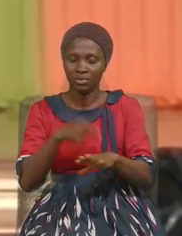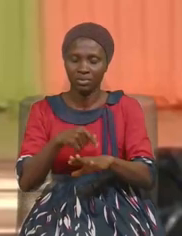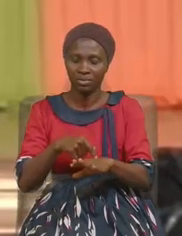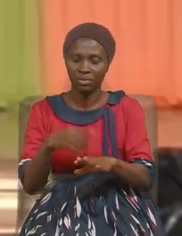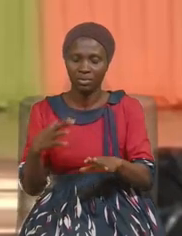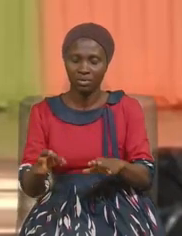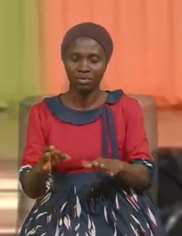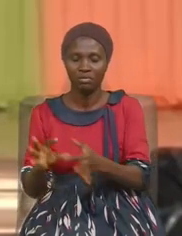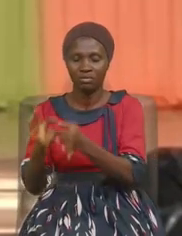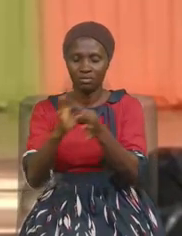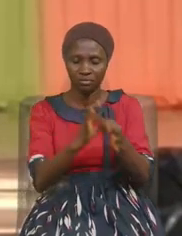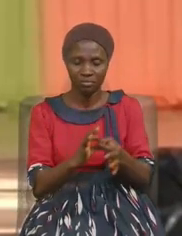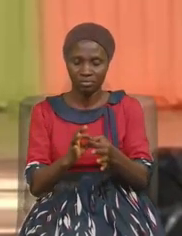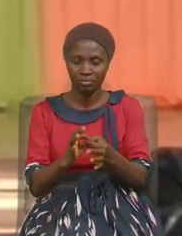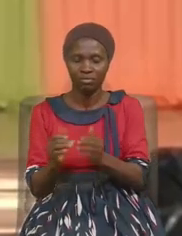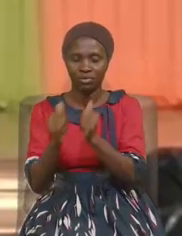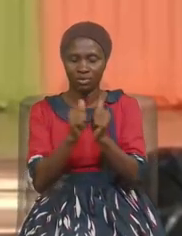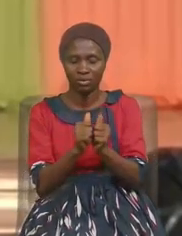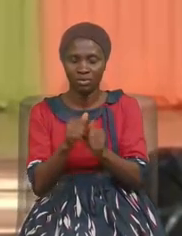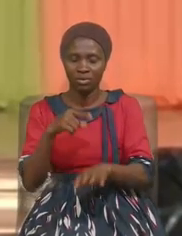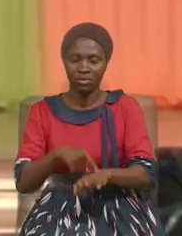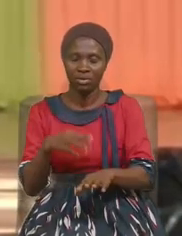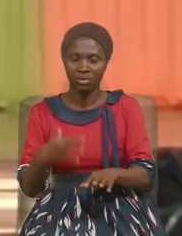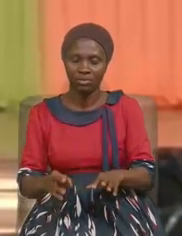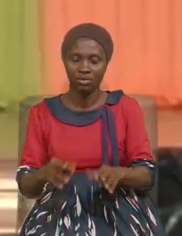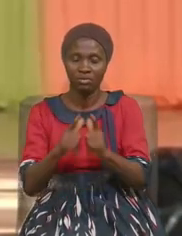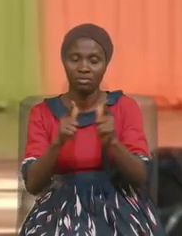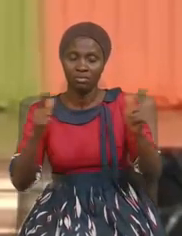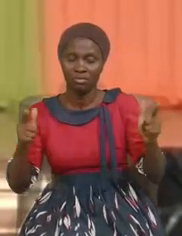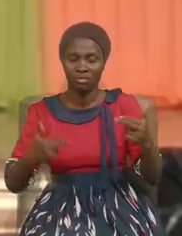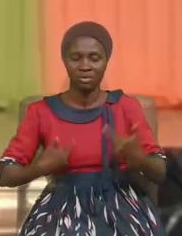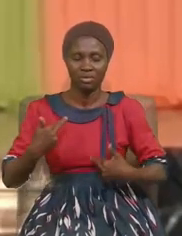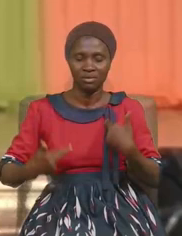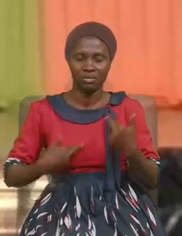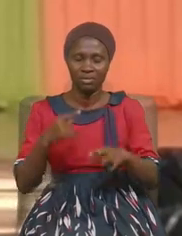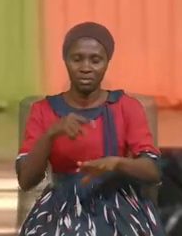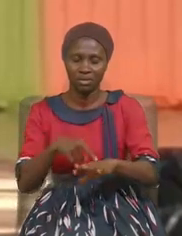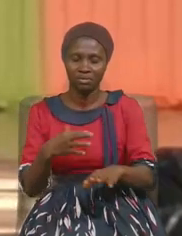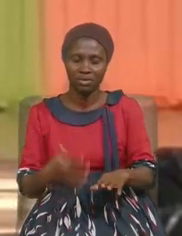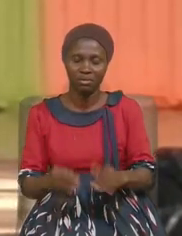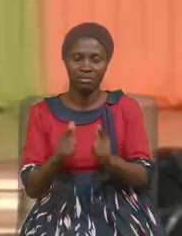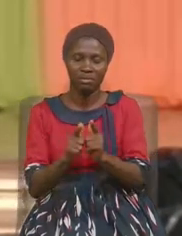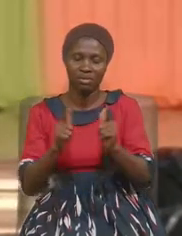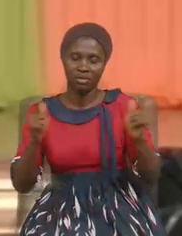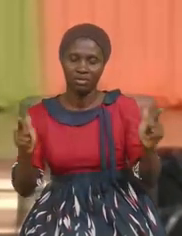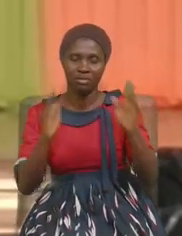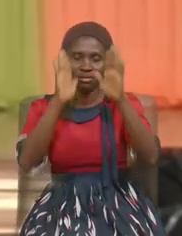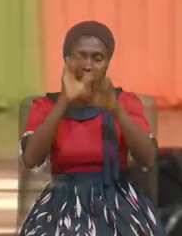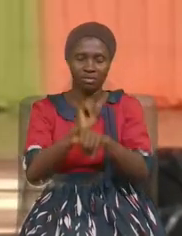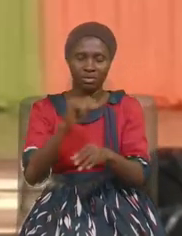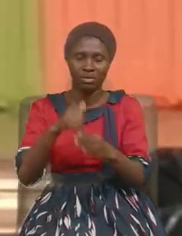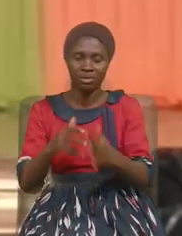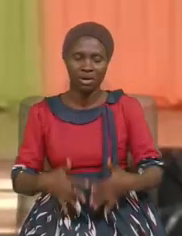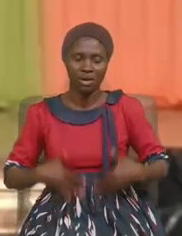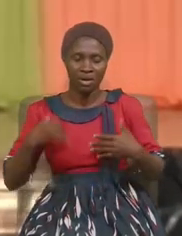réunion, un moment de grand réveil, un moment de grand miracle dans la vie de tout ton